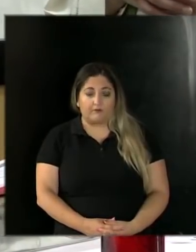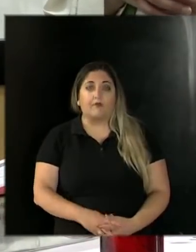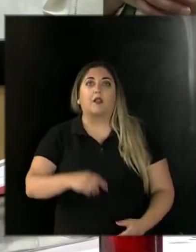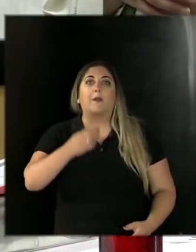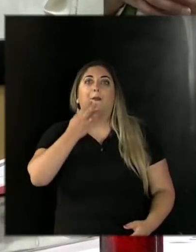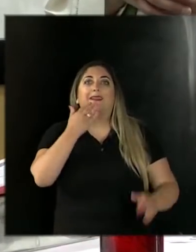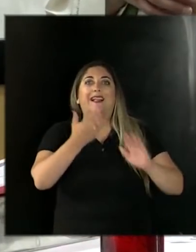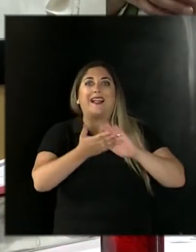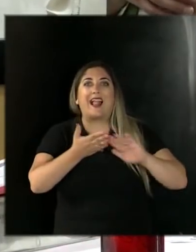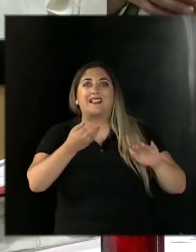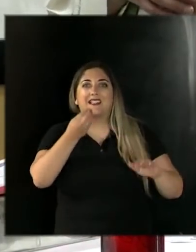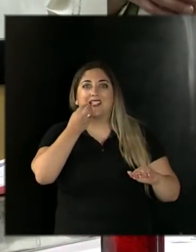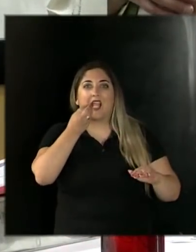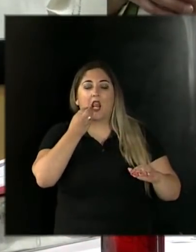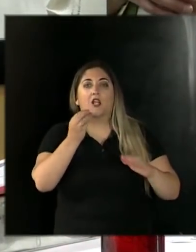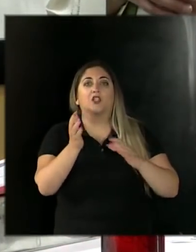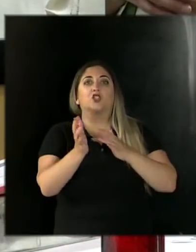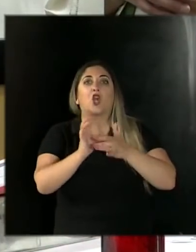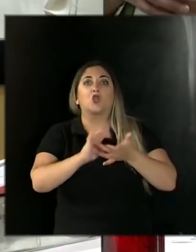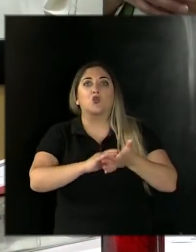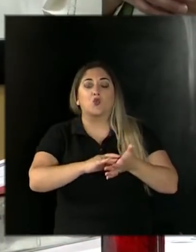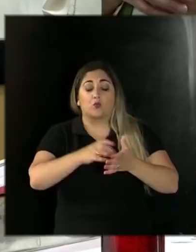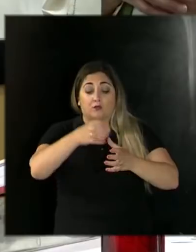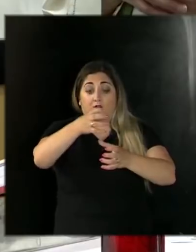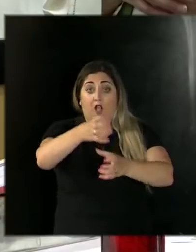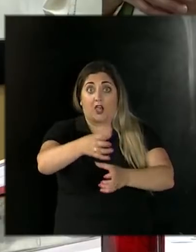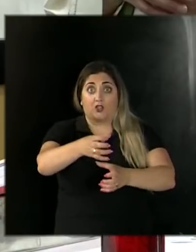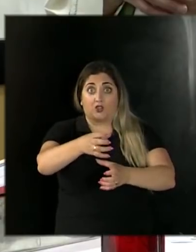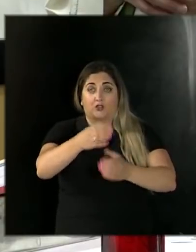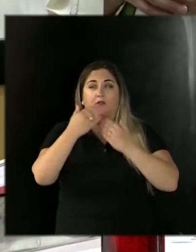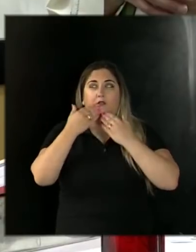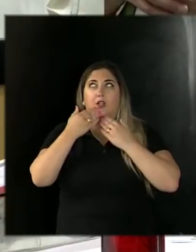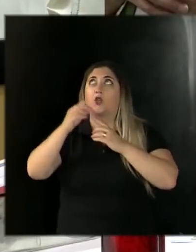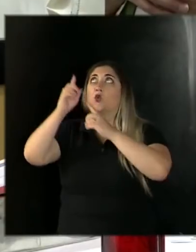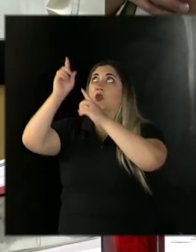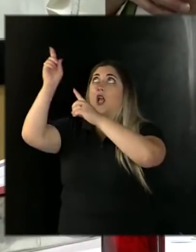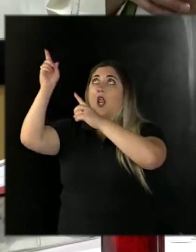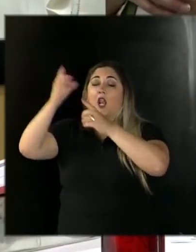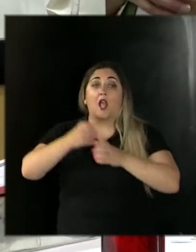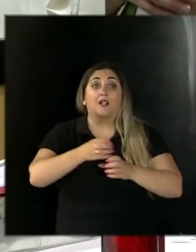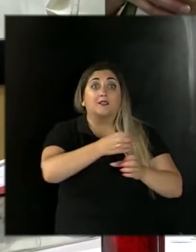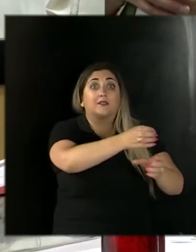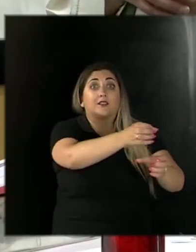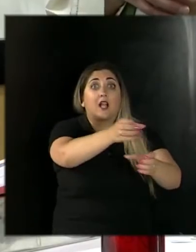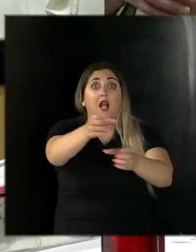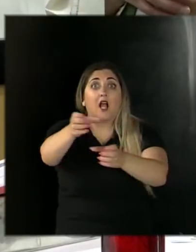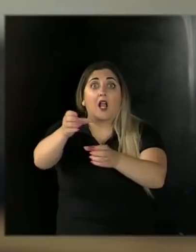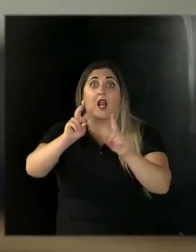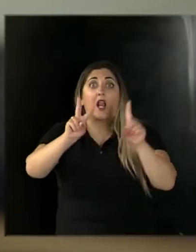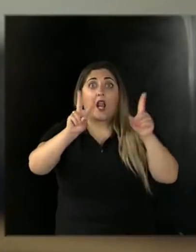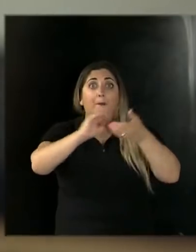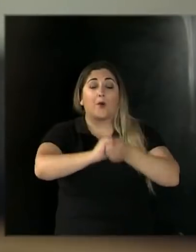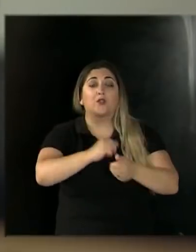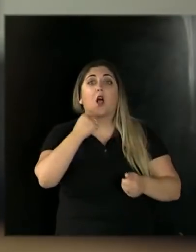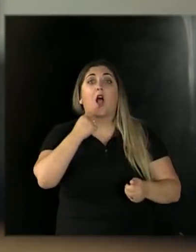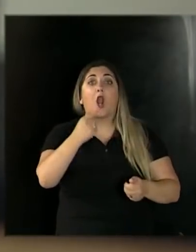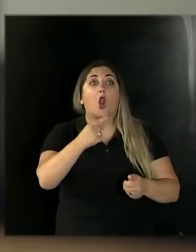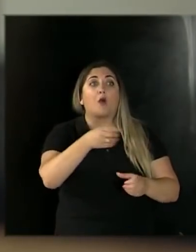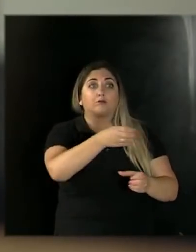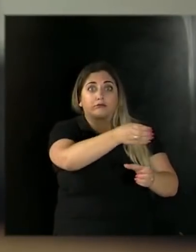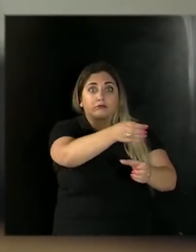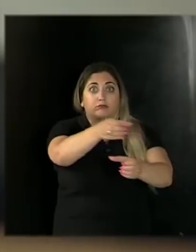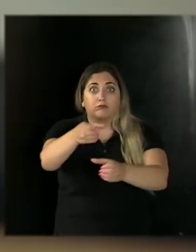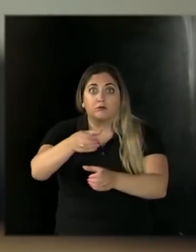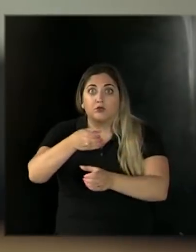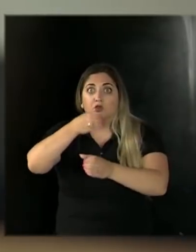Hekk ukoll wara l-ikla ħall-kalċi reġarat il-ħajr. Tal id-dixxipli tiegħu qal: ħudu u